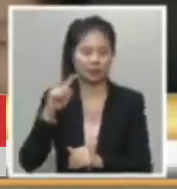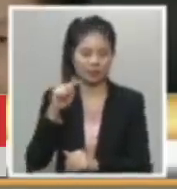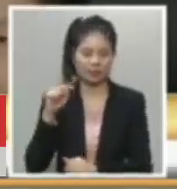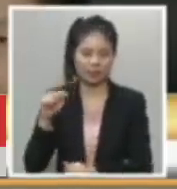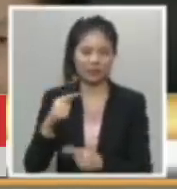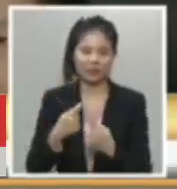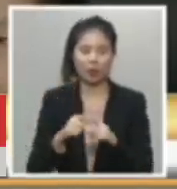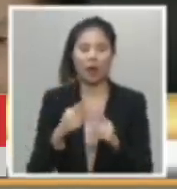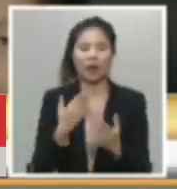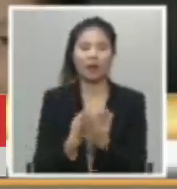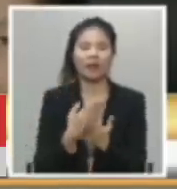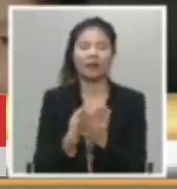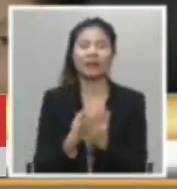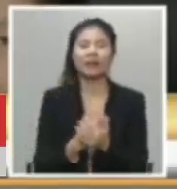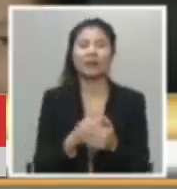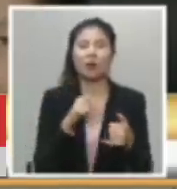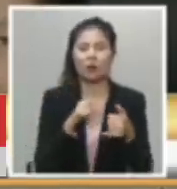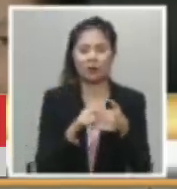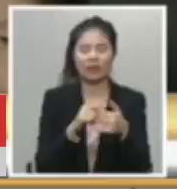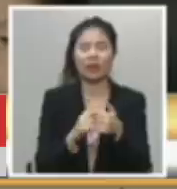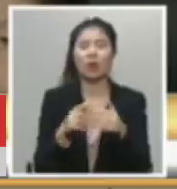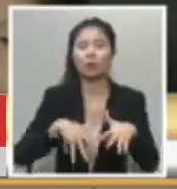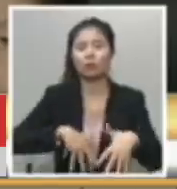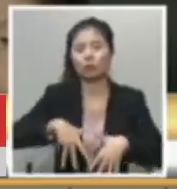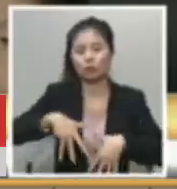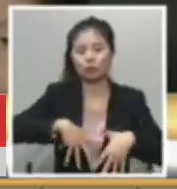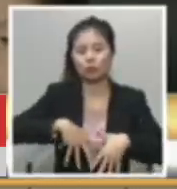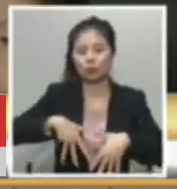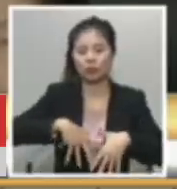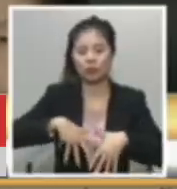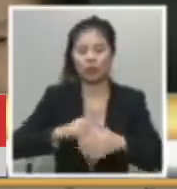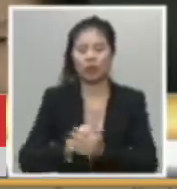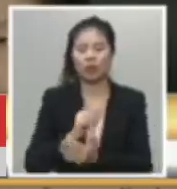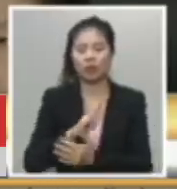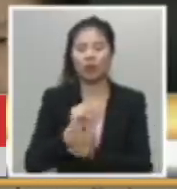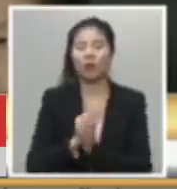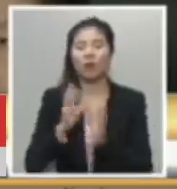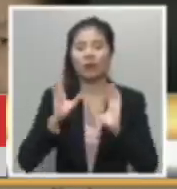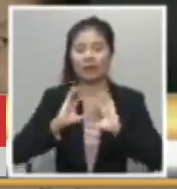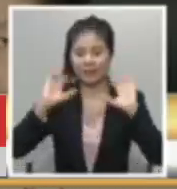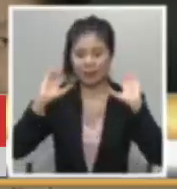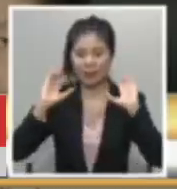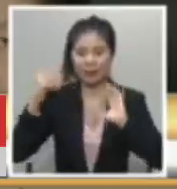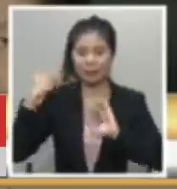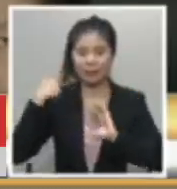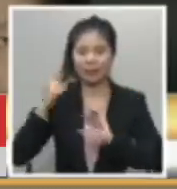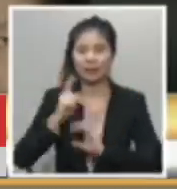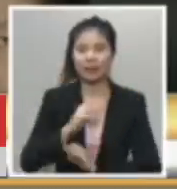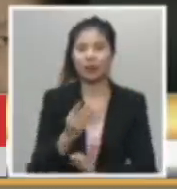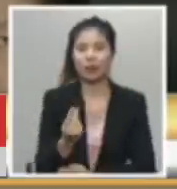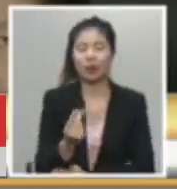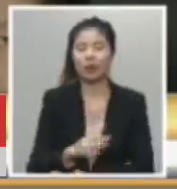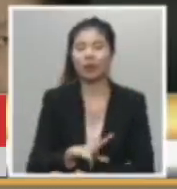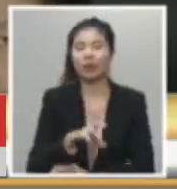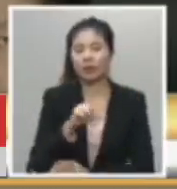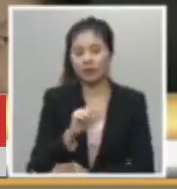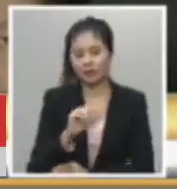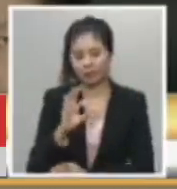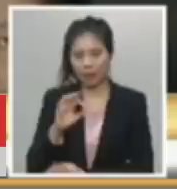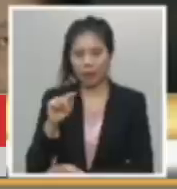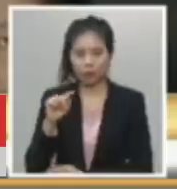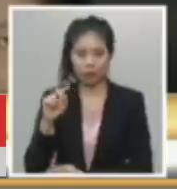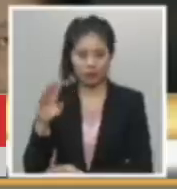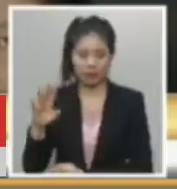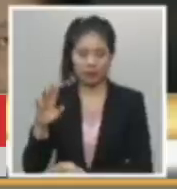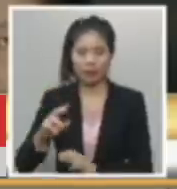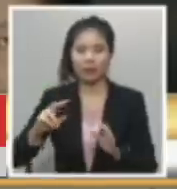ธิของท้องถิ่นต่อของรัฐบาลเนี่ยยังคงอยู่ที่ร้อยละ 29.4%เท่